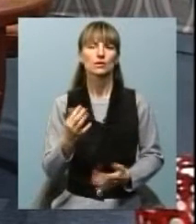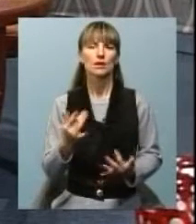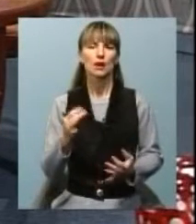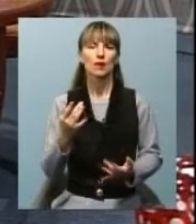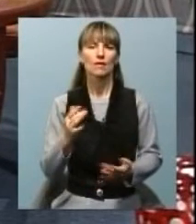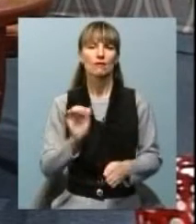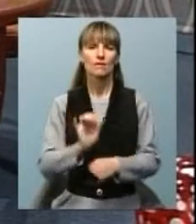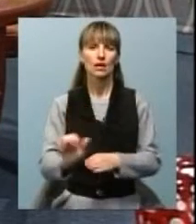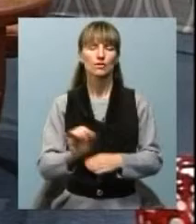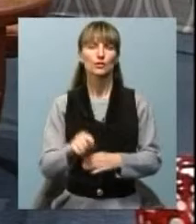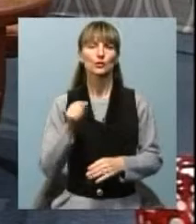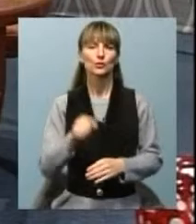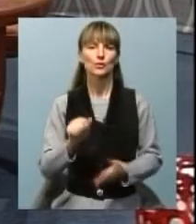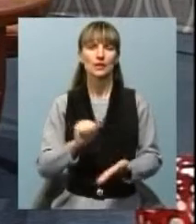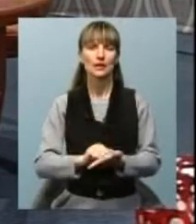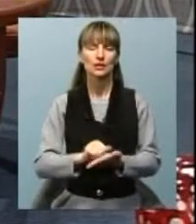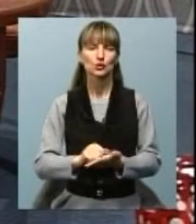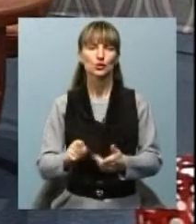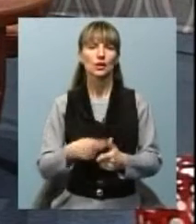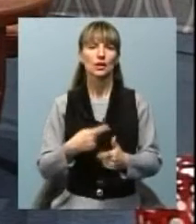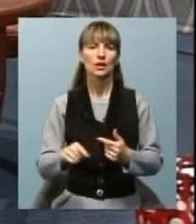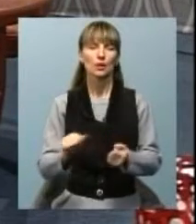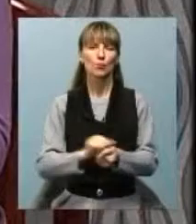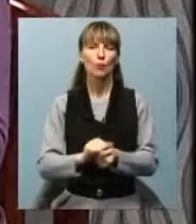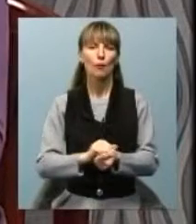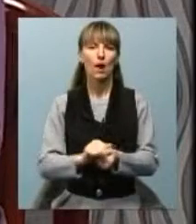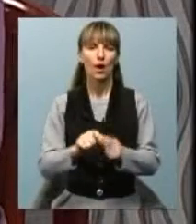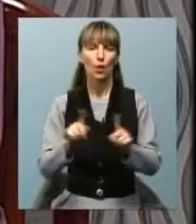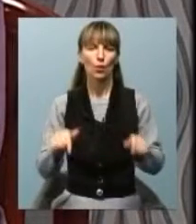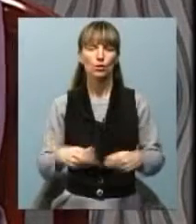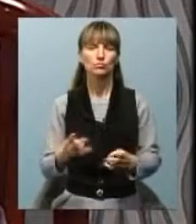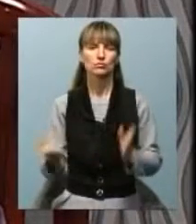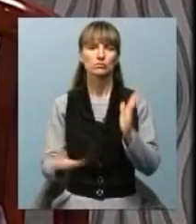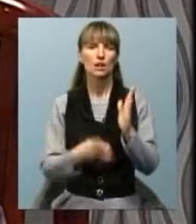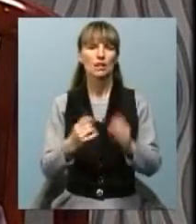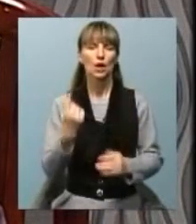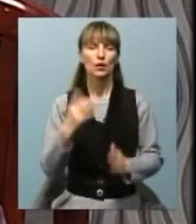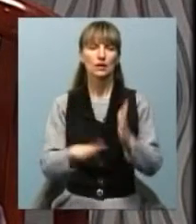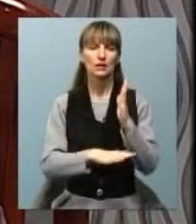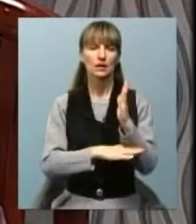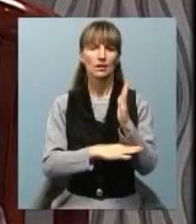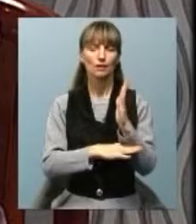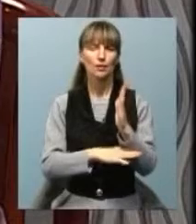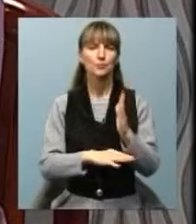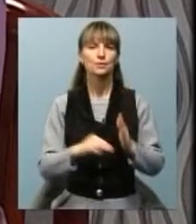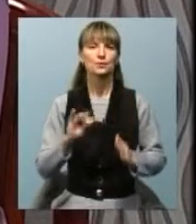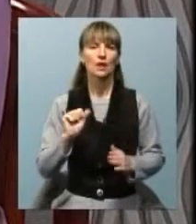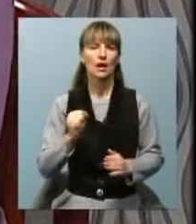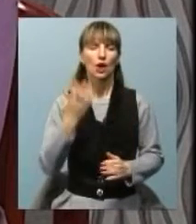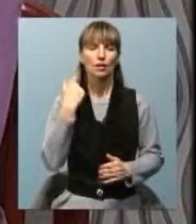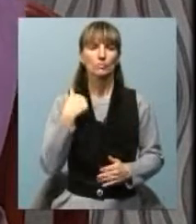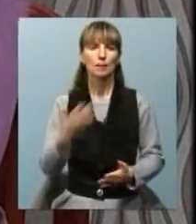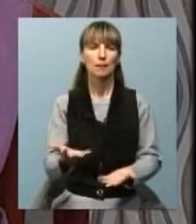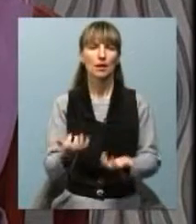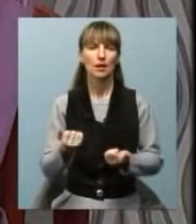щоб виготовити ту ж саму книжку або якийсь певний папірець, треба зрубати не одне дерево. А коли ми